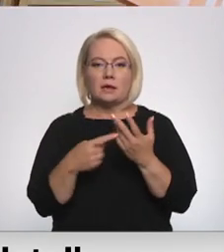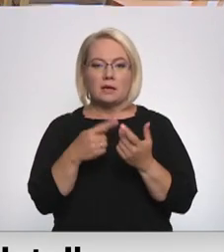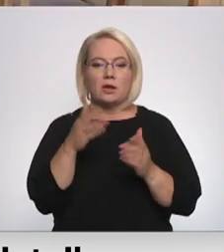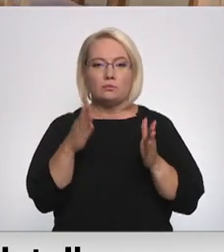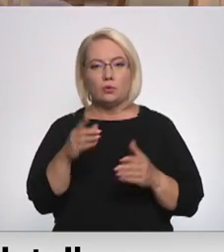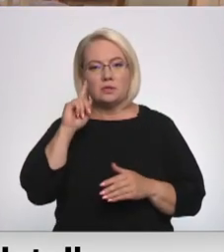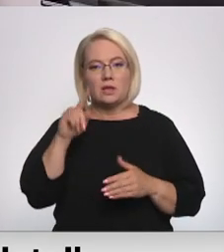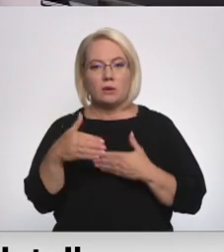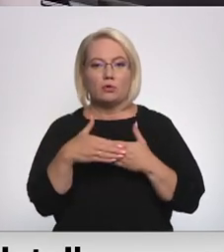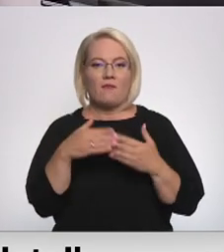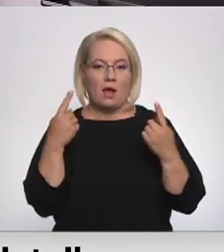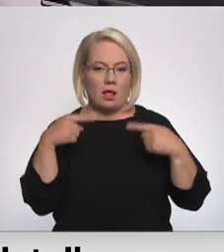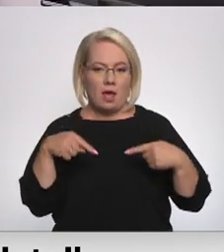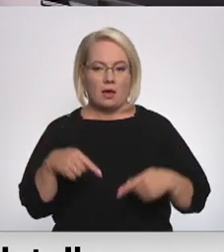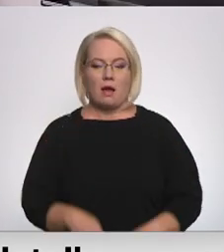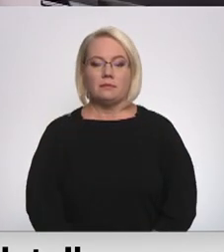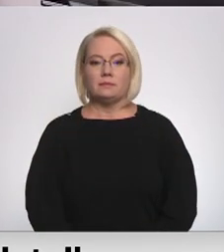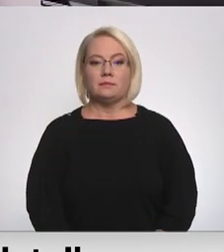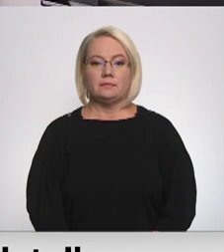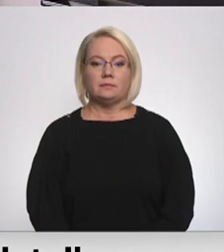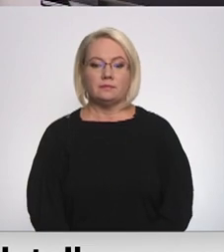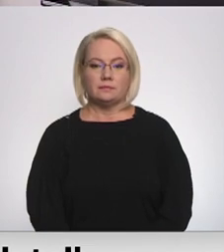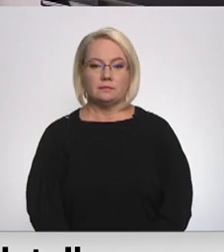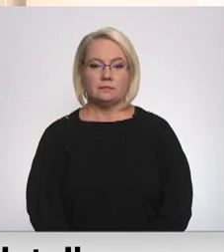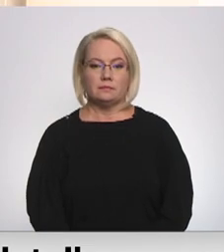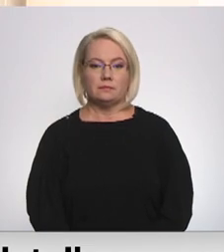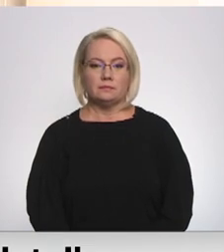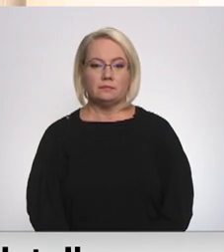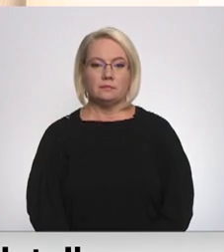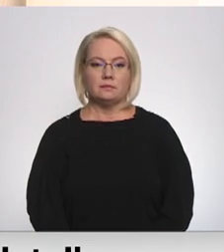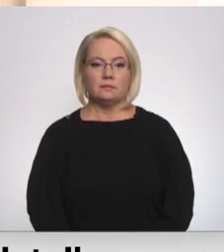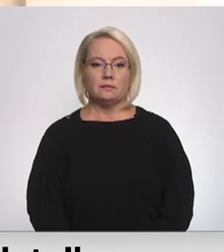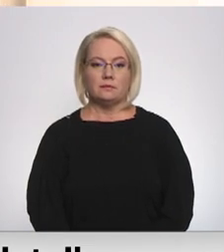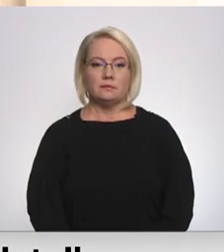tuvākajā laikā. Vita Anstrate, Ivans Milovs, Latvijas televīzija.